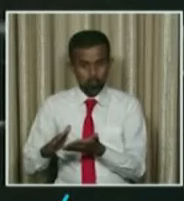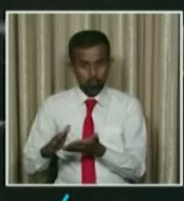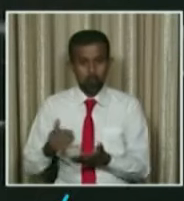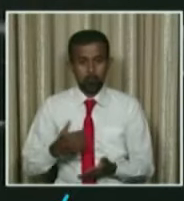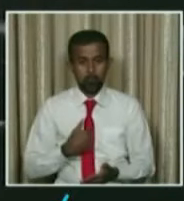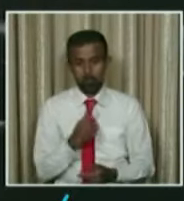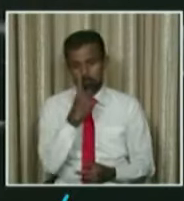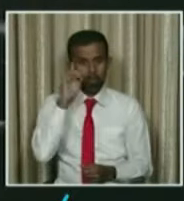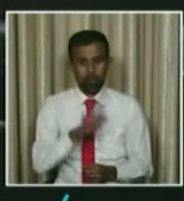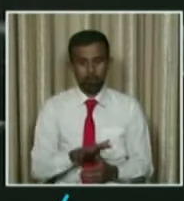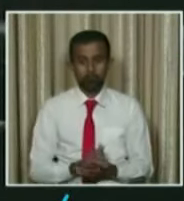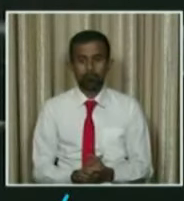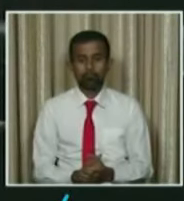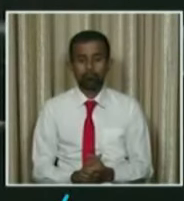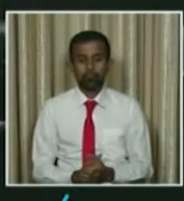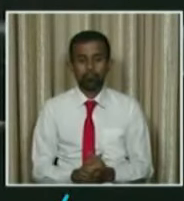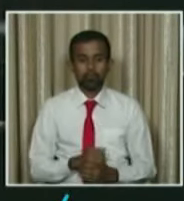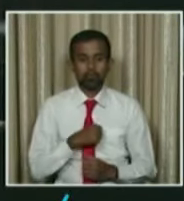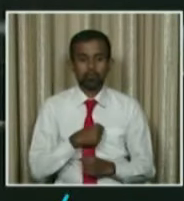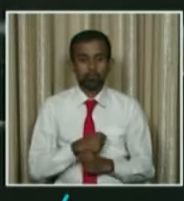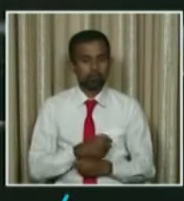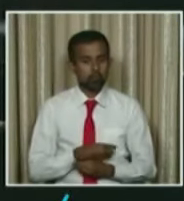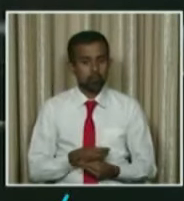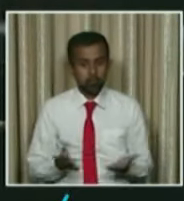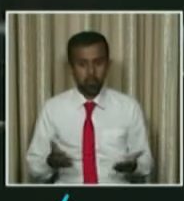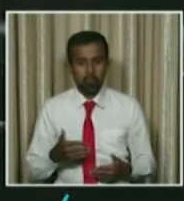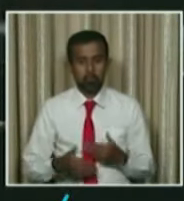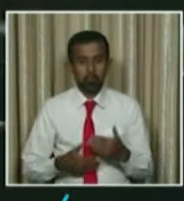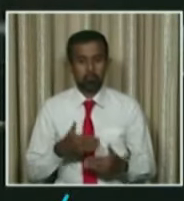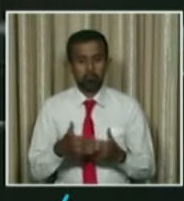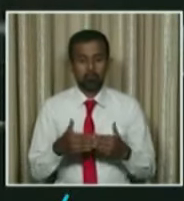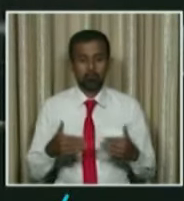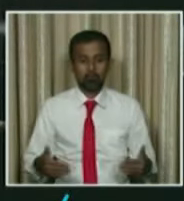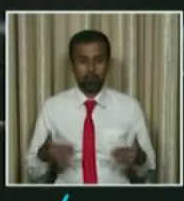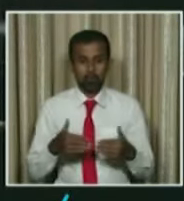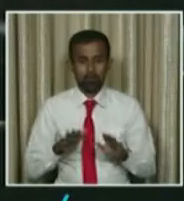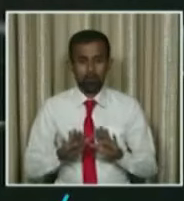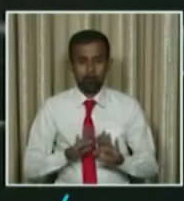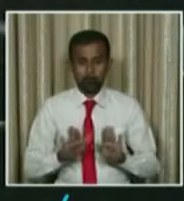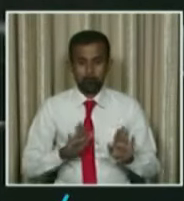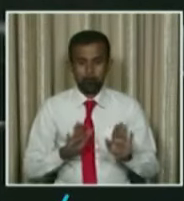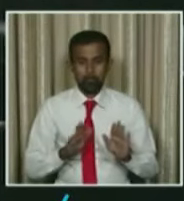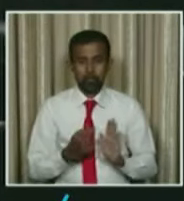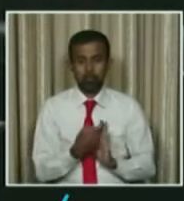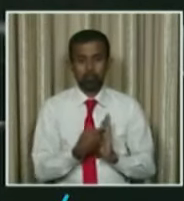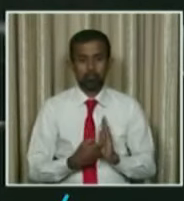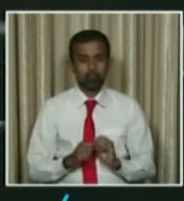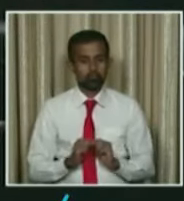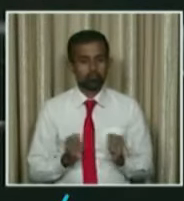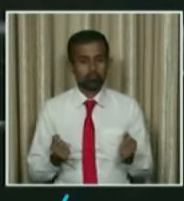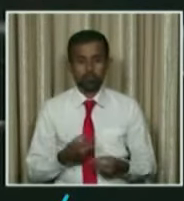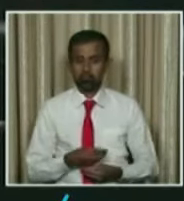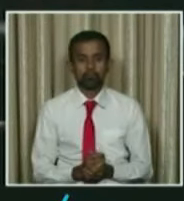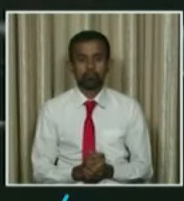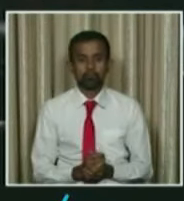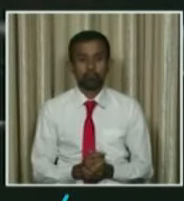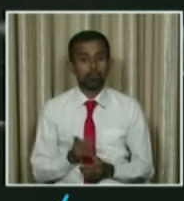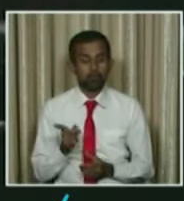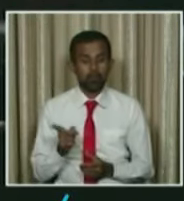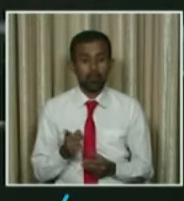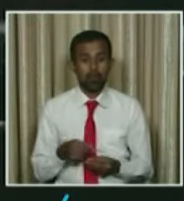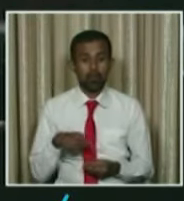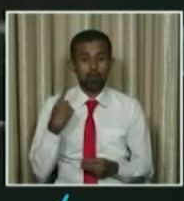කොඩිතුවක්කු විපක්ෂයට එක්වීමට තීරණය කර තිබෙනවා. පාර්ලිමේන්තුවේදී විශේෂ ප්‍රකාශයක් සිදු කරමින් ඔහු මේ බව ප්‍රකාශ කළා.